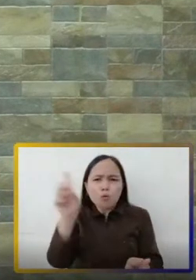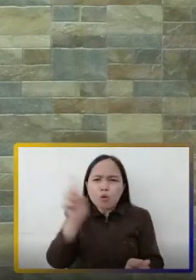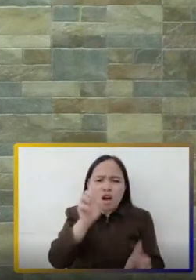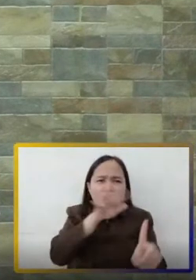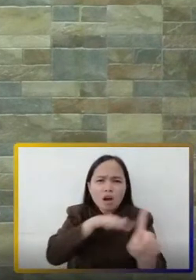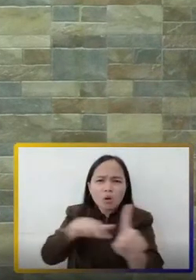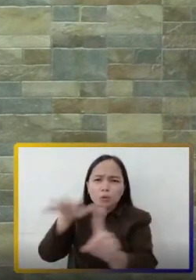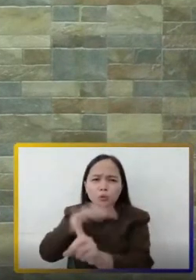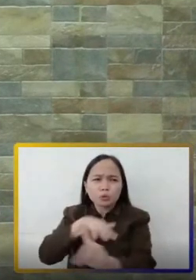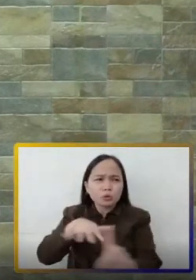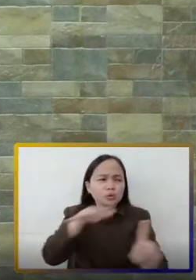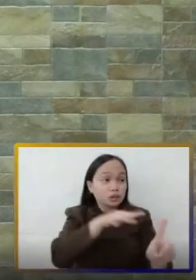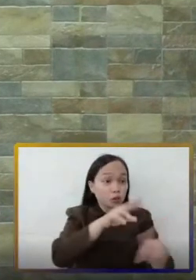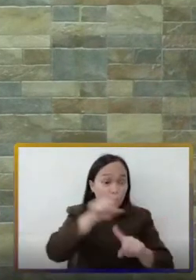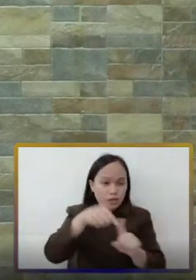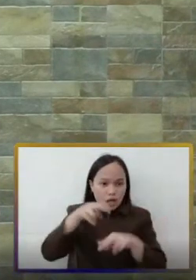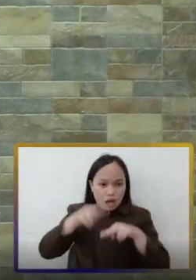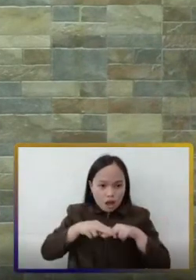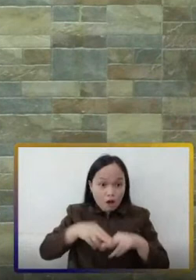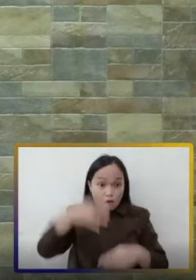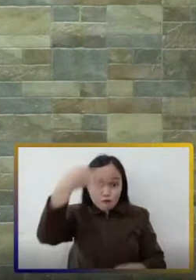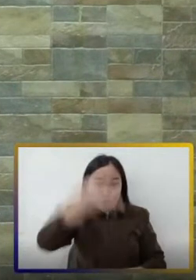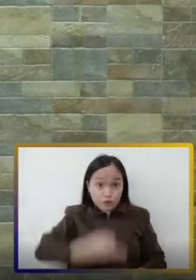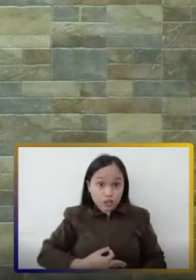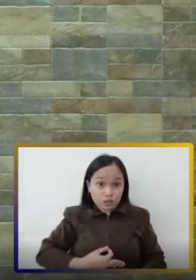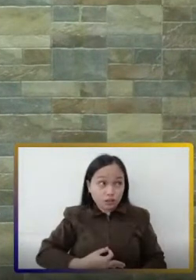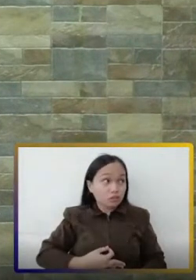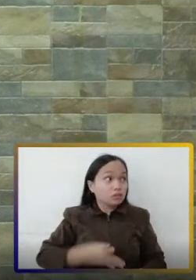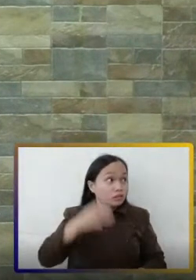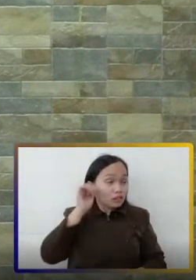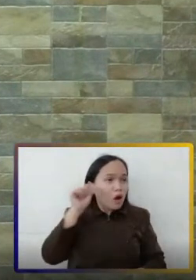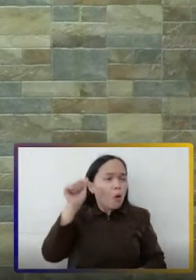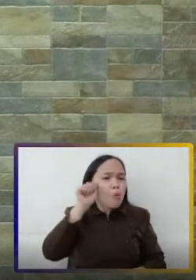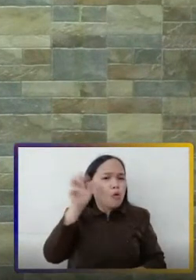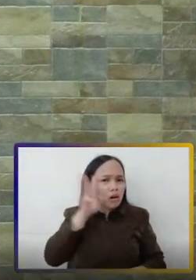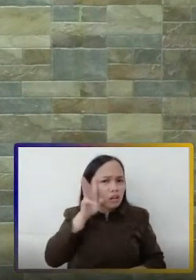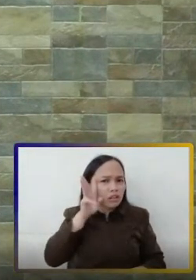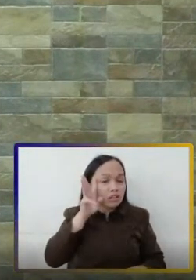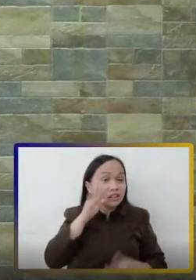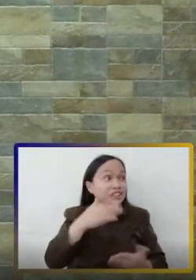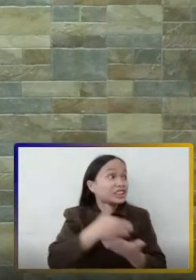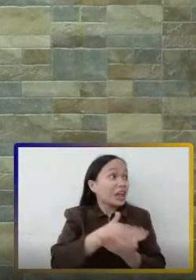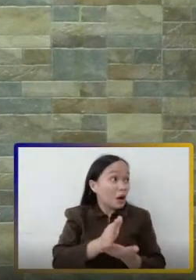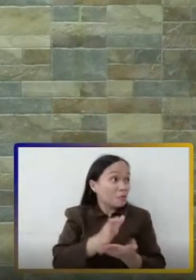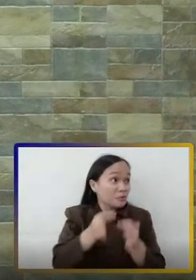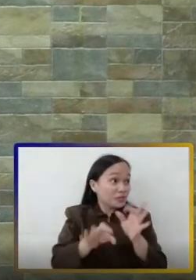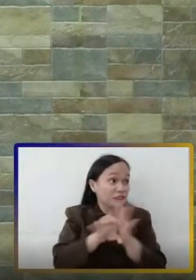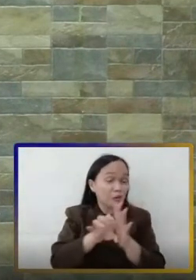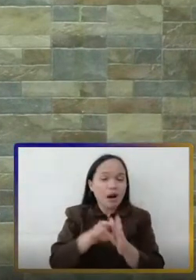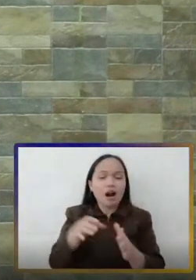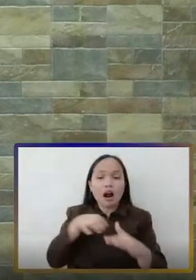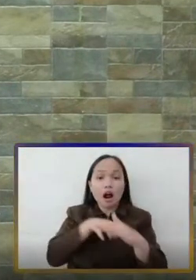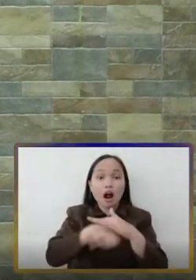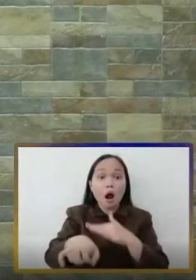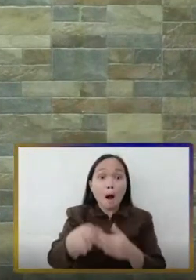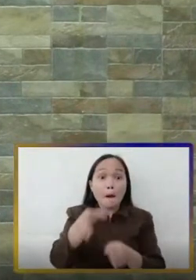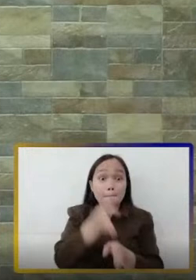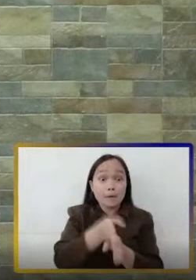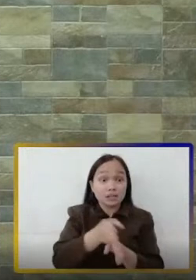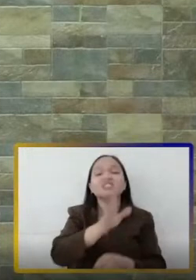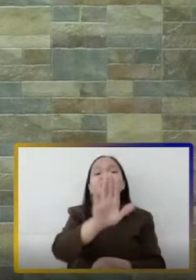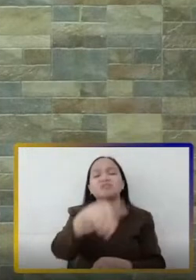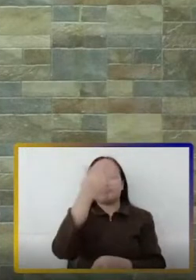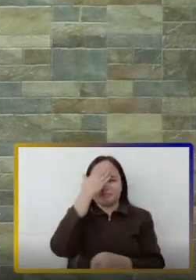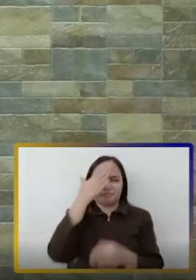Nakatingin siya sa harap, nakaupo siya sa harap. But I'm telling you, yung iba, naghahanap pag pumasok sa bus, even kayo mga young people,